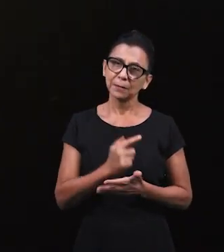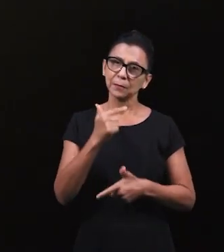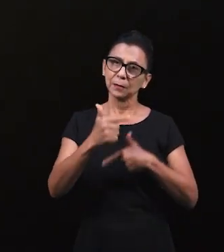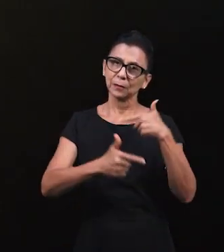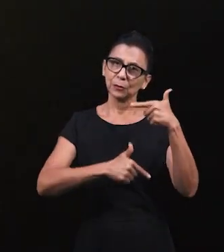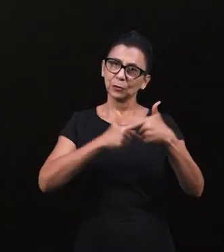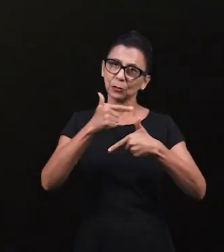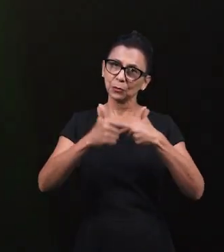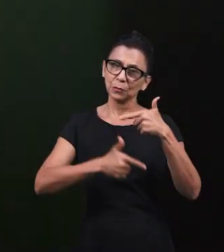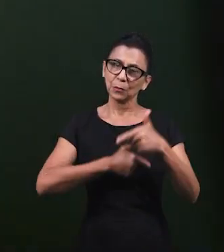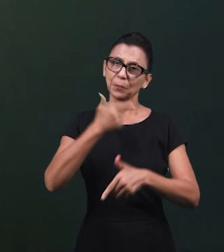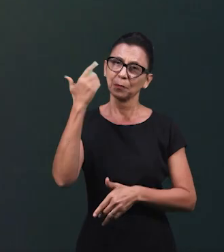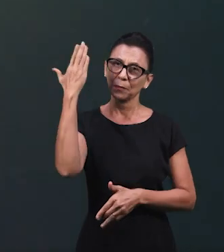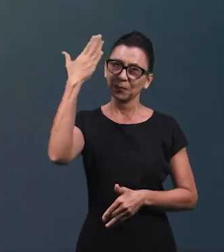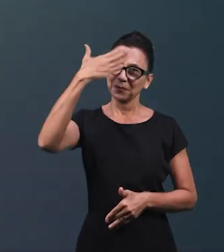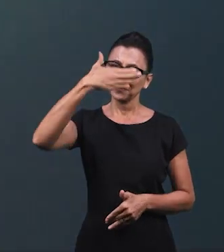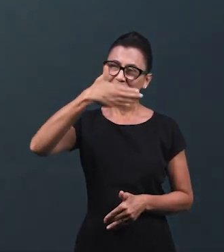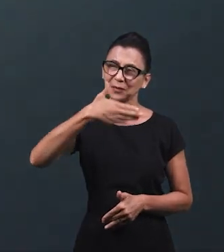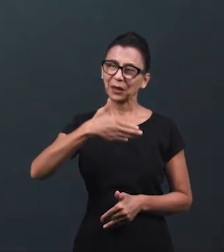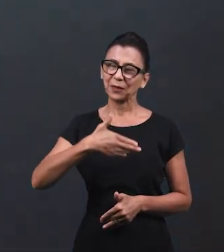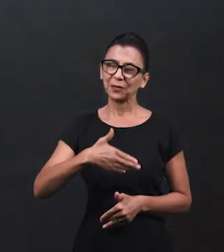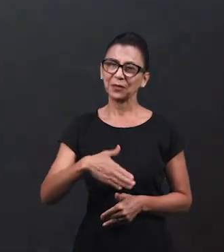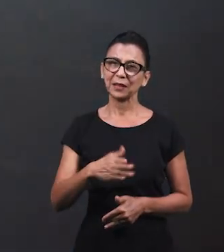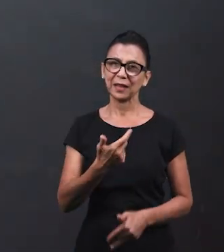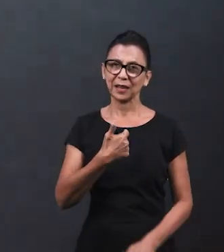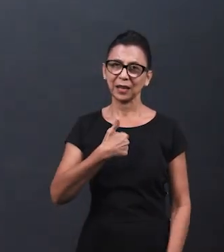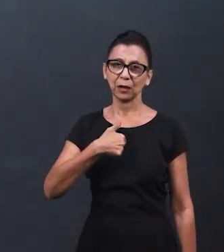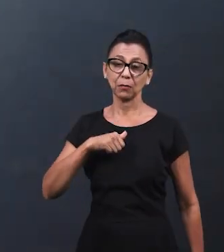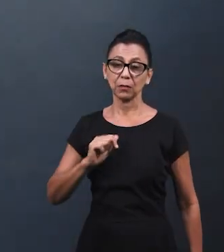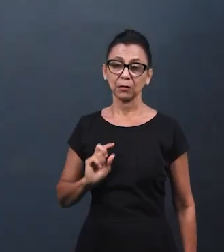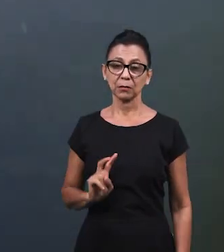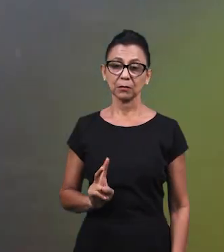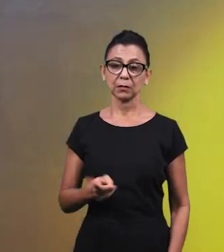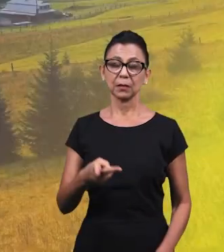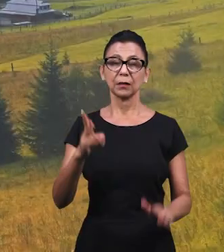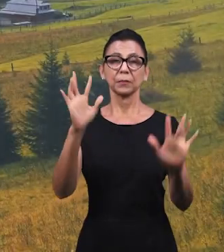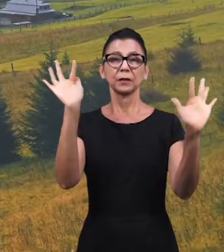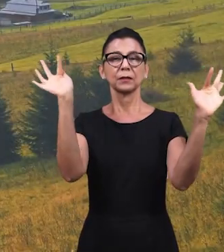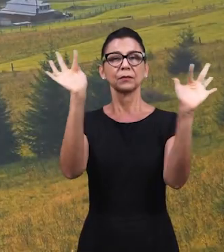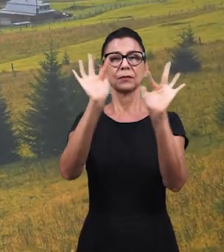я буду с Иисусом счастлив всегда.